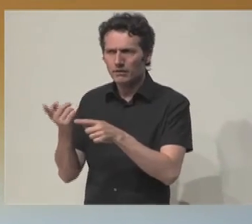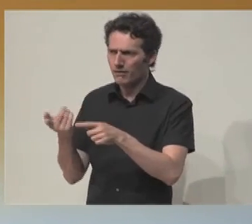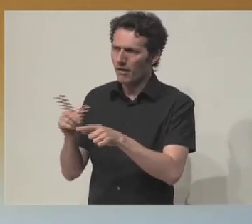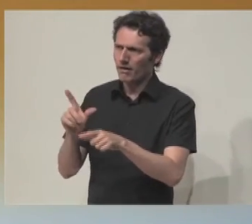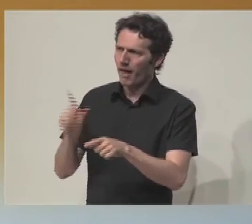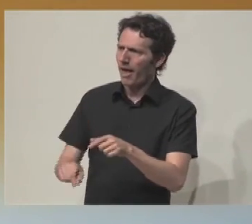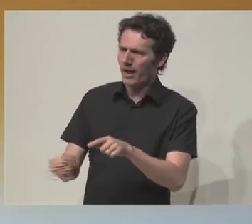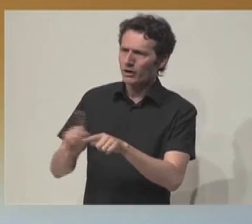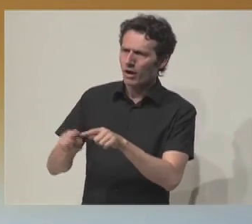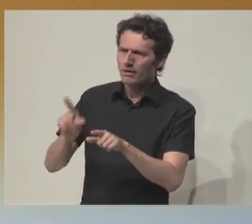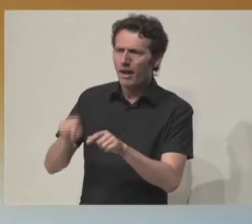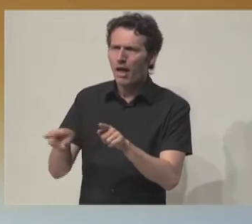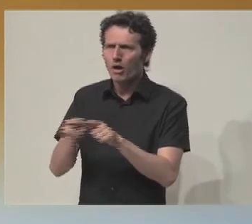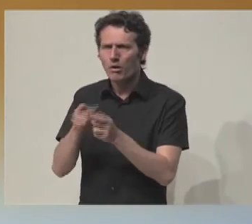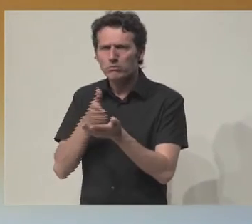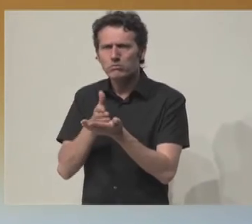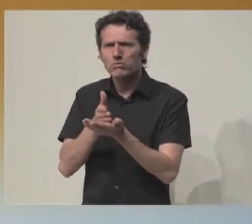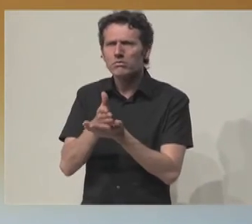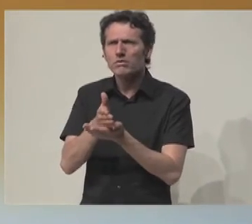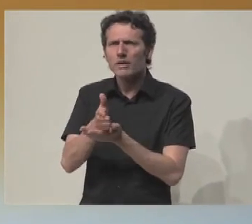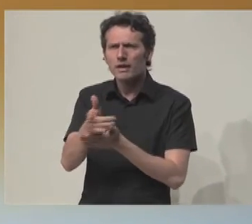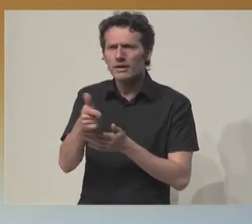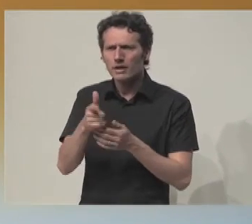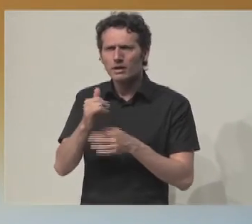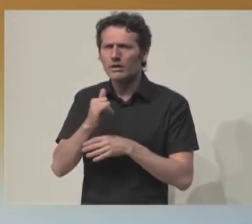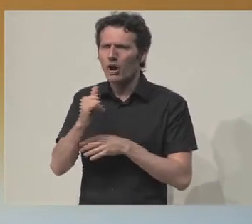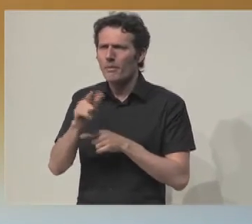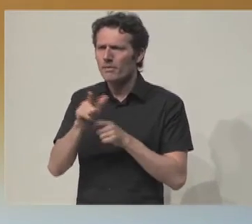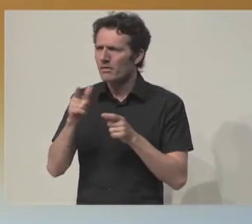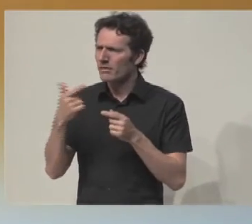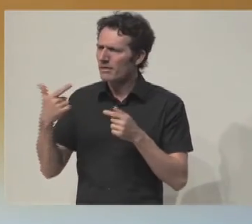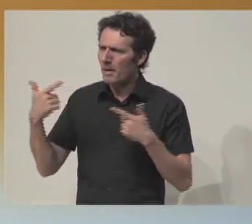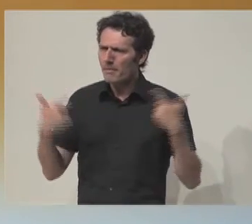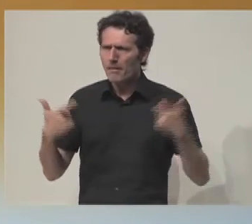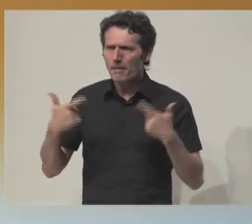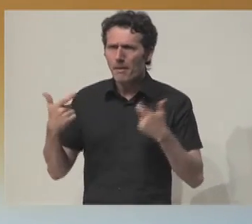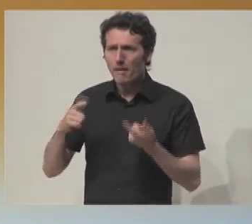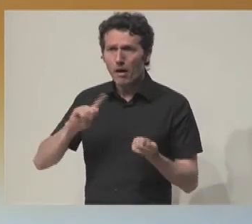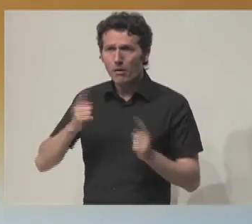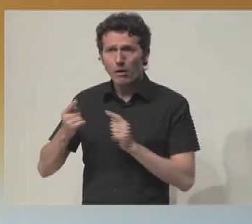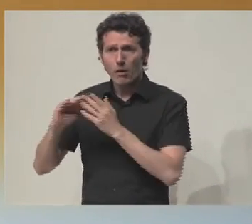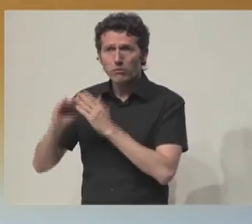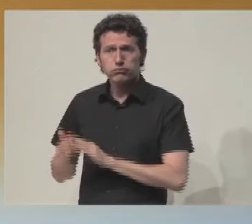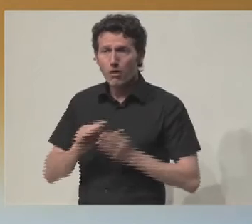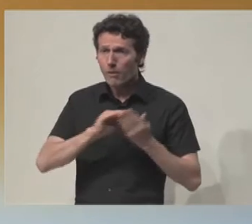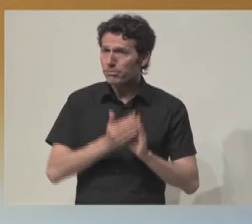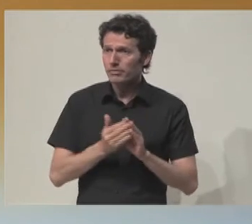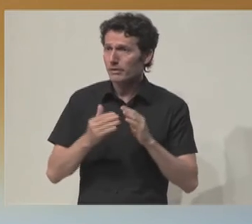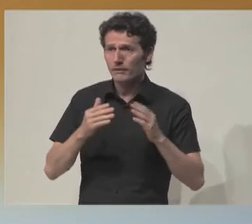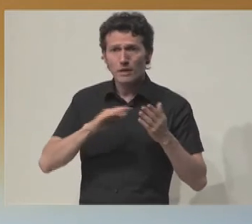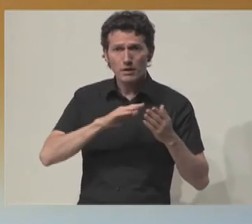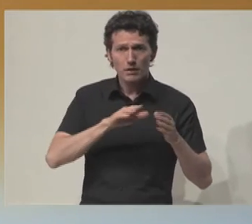s'ils ne vont pas sur sentent jusqu'à centre égorgé entre peuples de la même